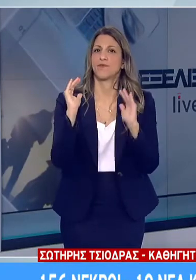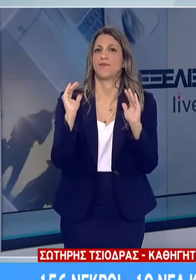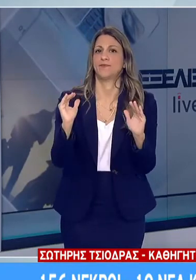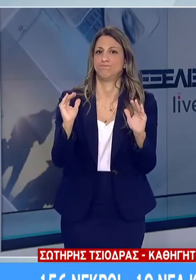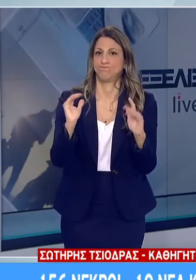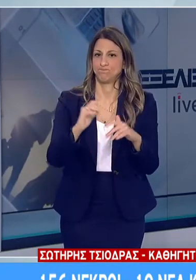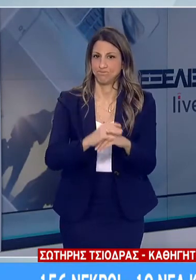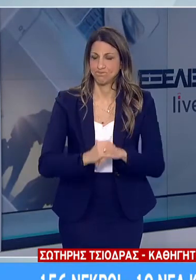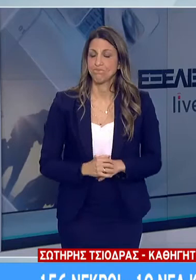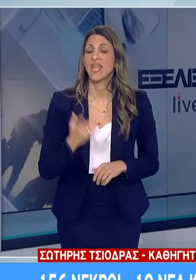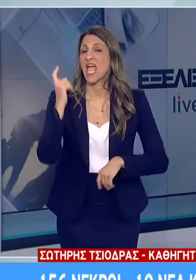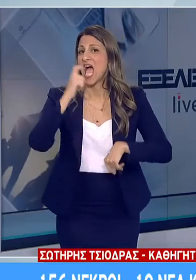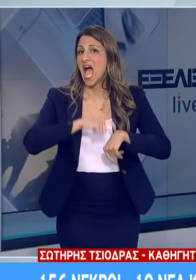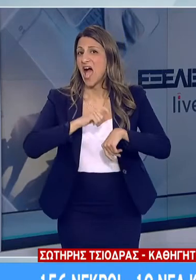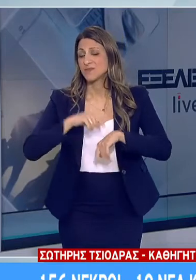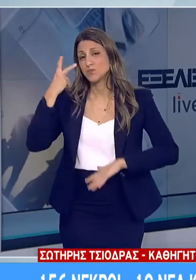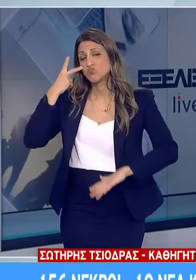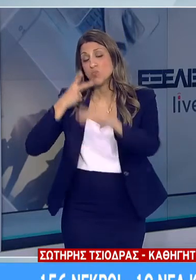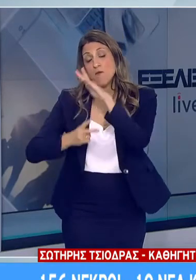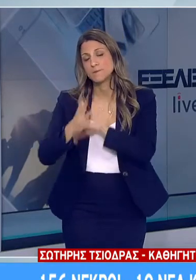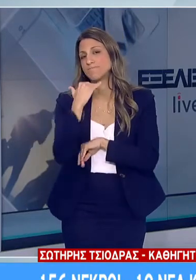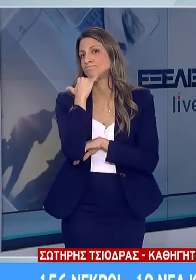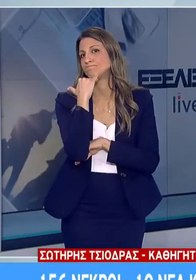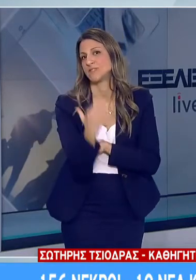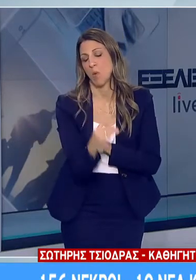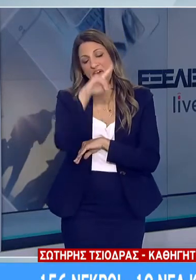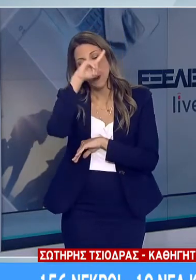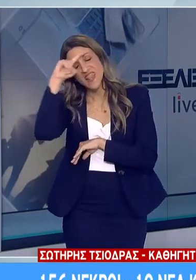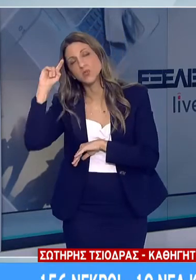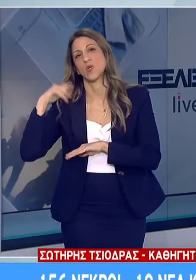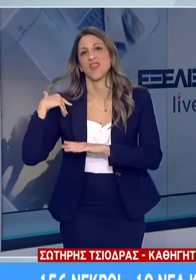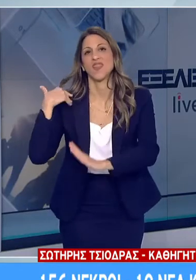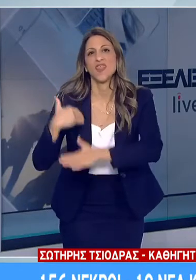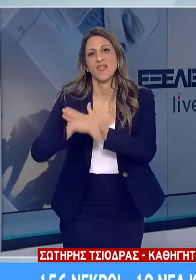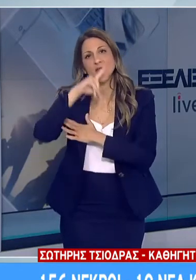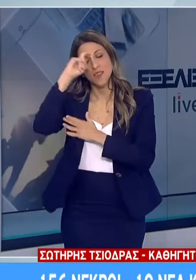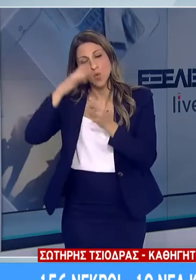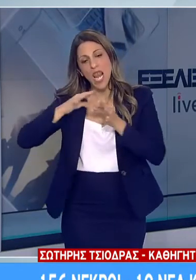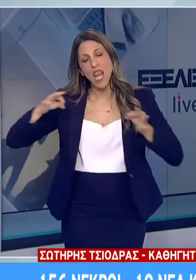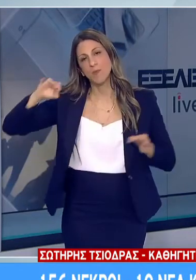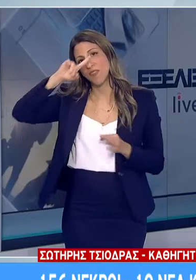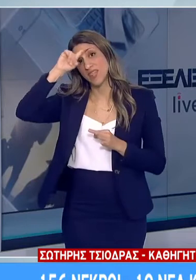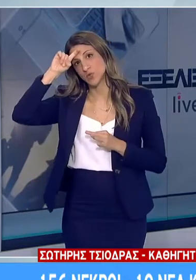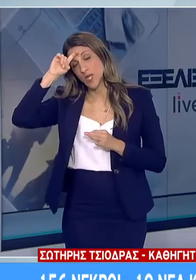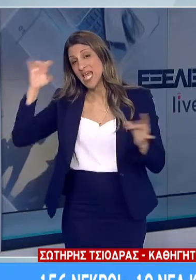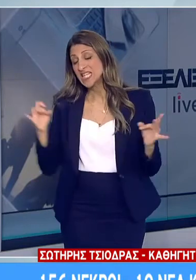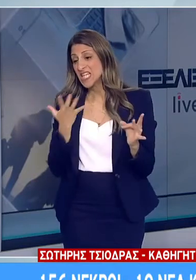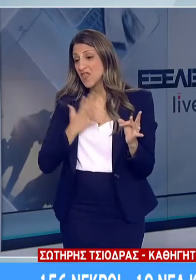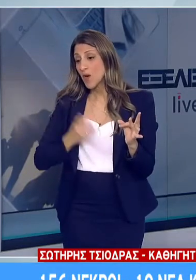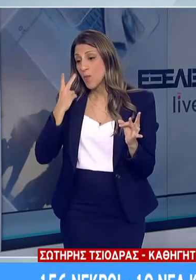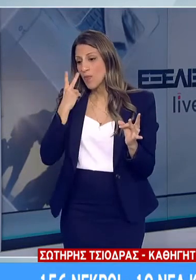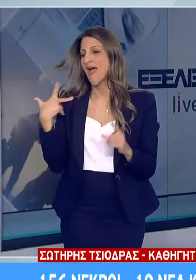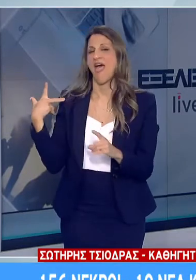φεγγάρι. Έχει εξαιρετικά δύσκολη διαδικασία και σημαντικές λεπτομέρειες, ακόμα και για την παραγωγή και κατανομή